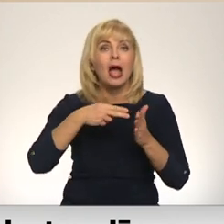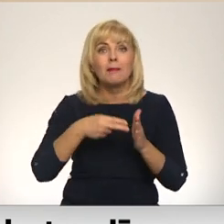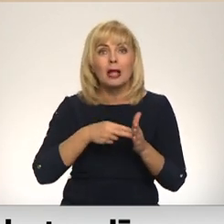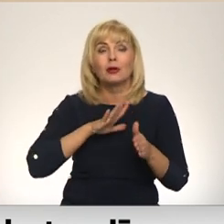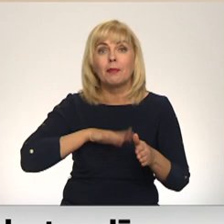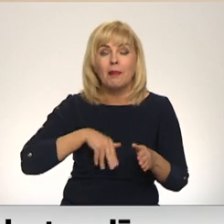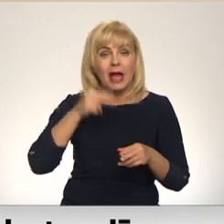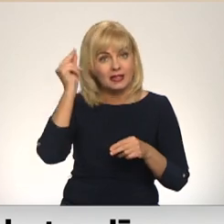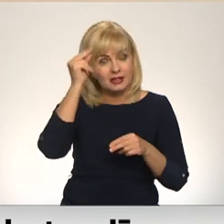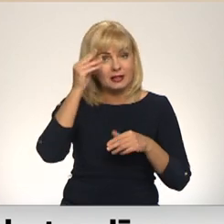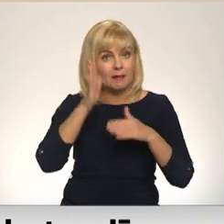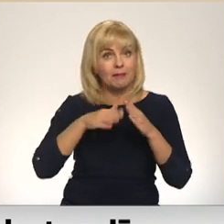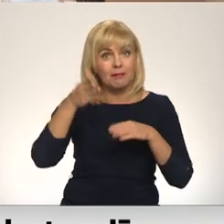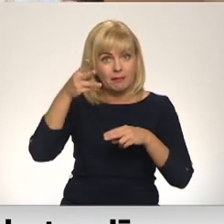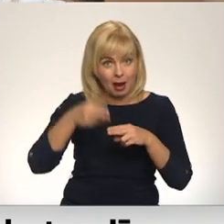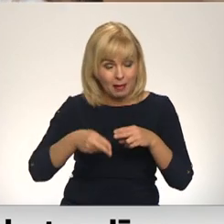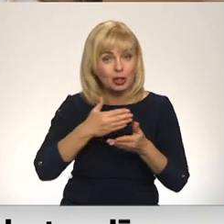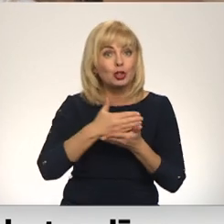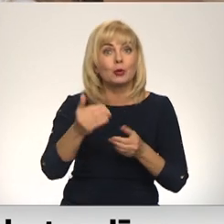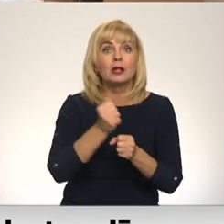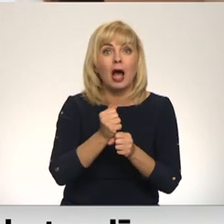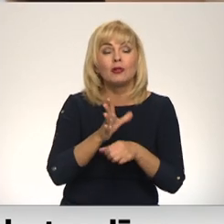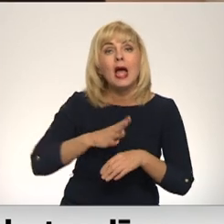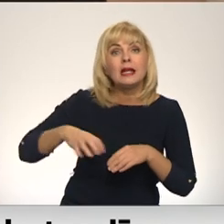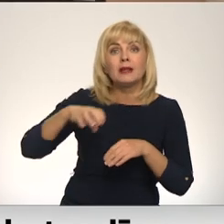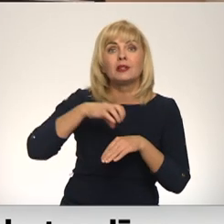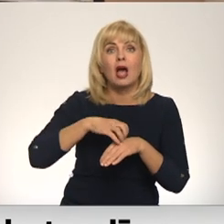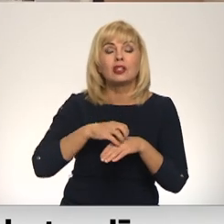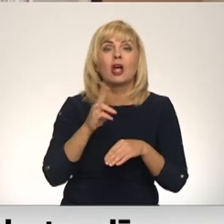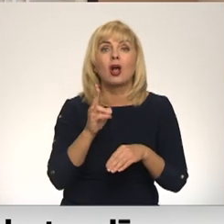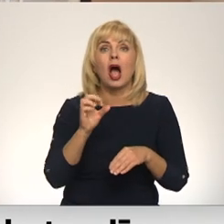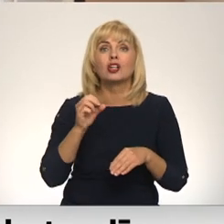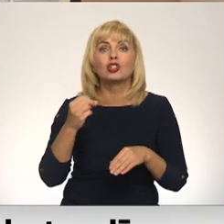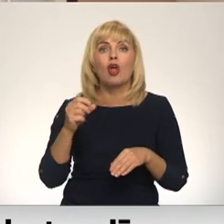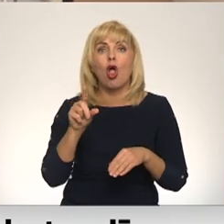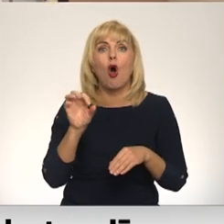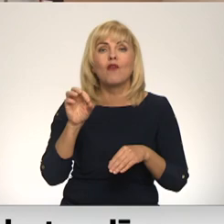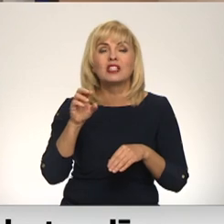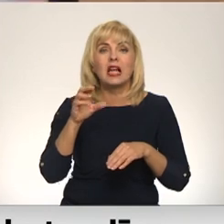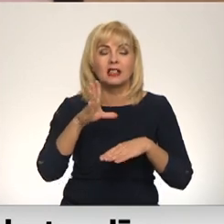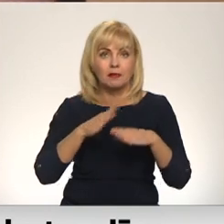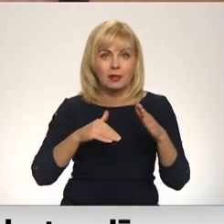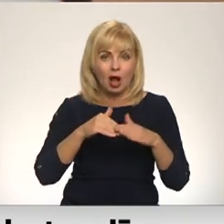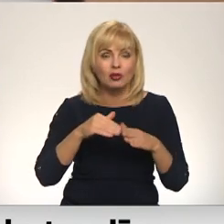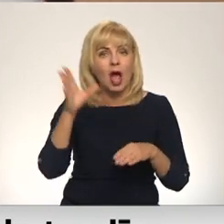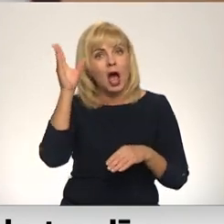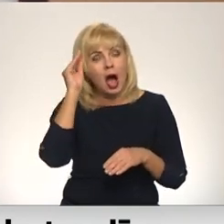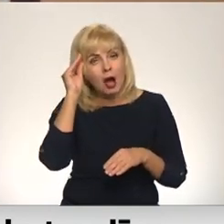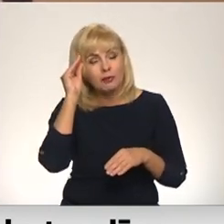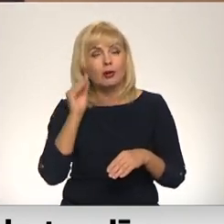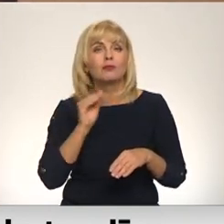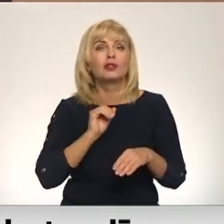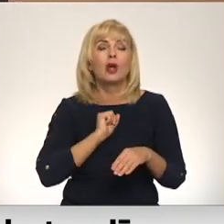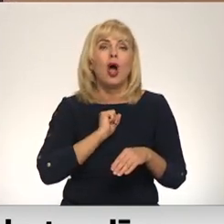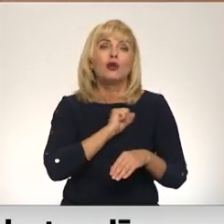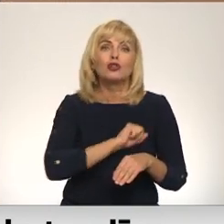pēc rezidentūras beigām turpinās darbu ģimenes ārstes Līgas Kazlovskas praksē. Papildus apgūs sonogrāfijas izmeklējumu